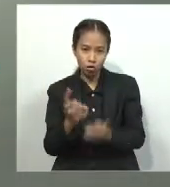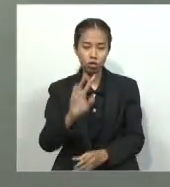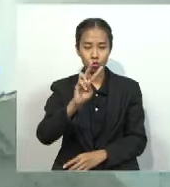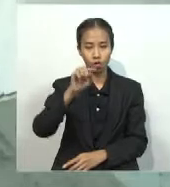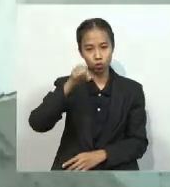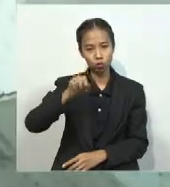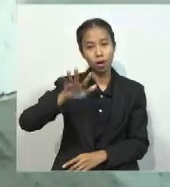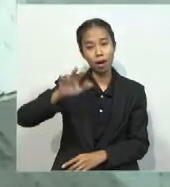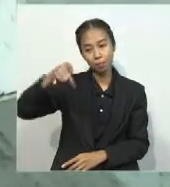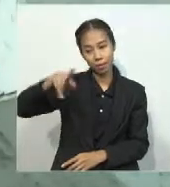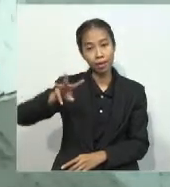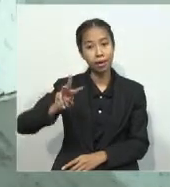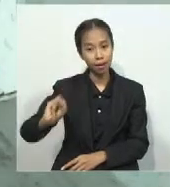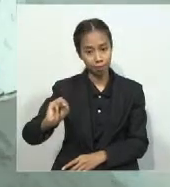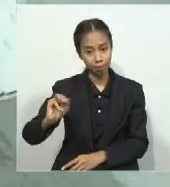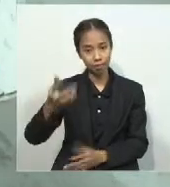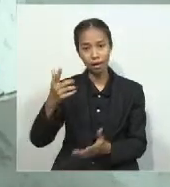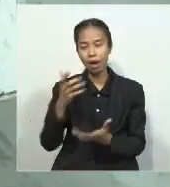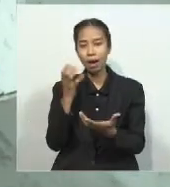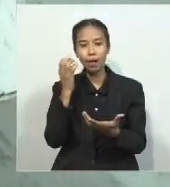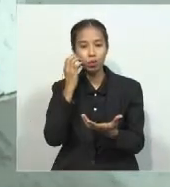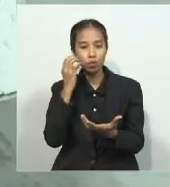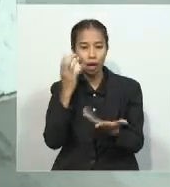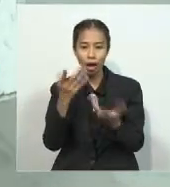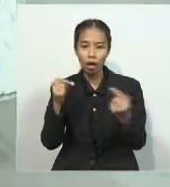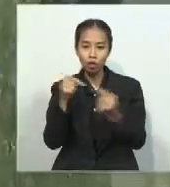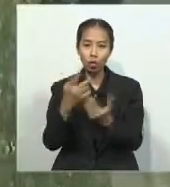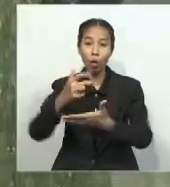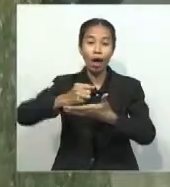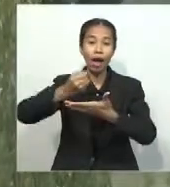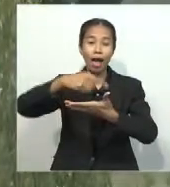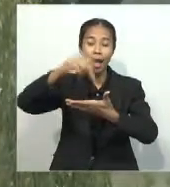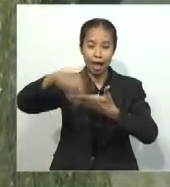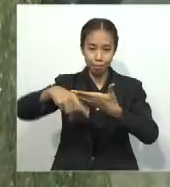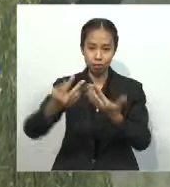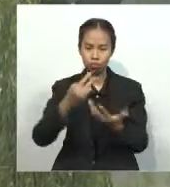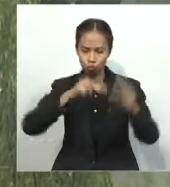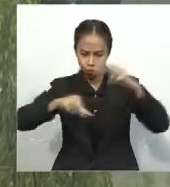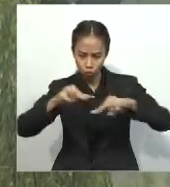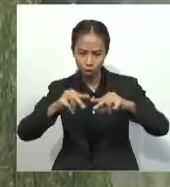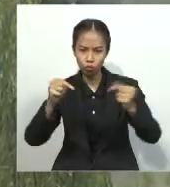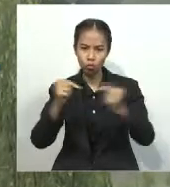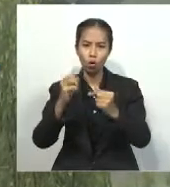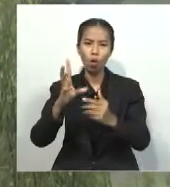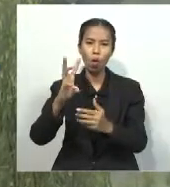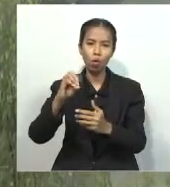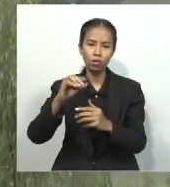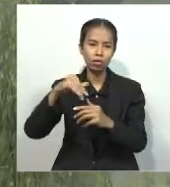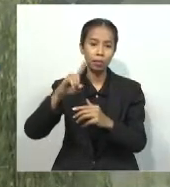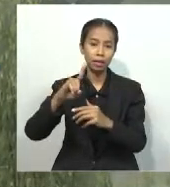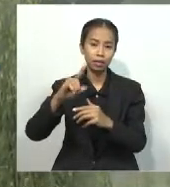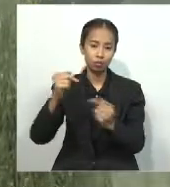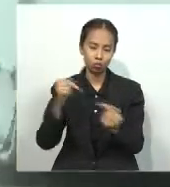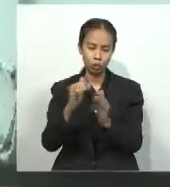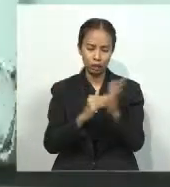อนหรือว่า PM 2.5 ที่วัดโดยแอปพลิเคชัน Airflow ไทยนะครับวัดได้61ไมโครกรัมต่อลูกบาศก์เมตรหรือว่